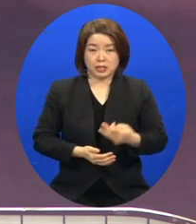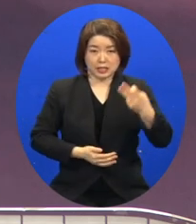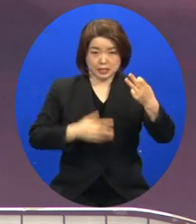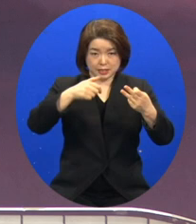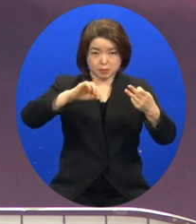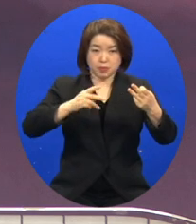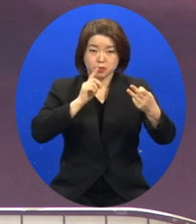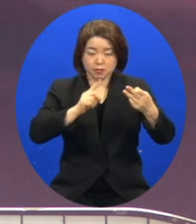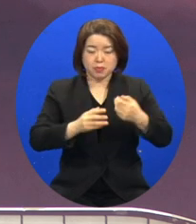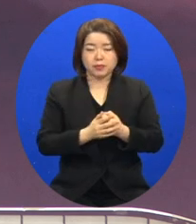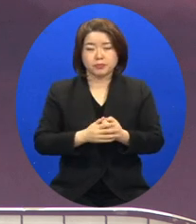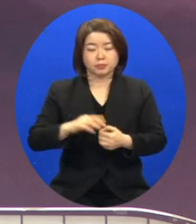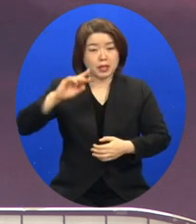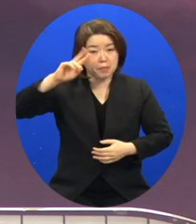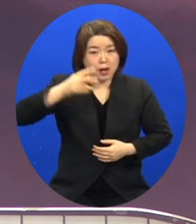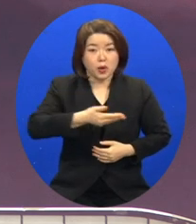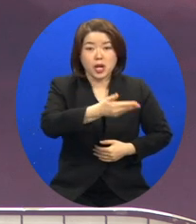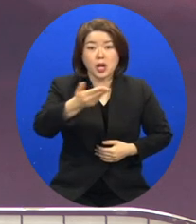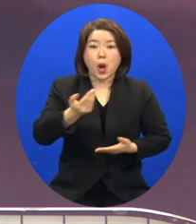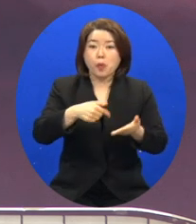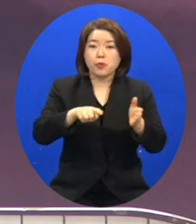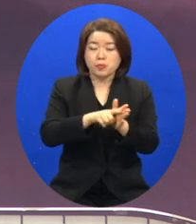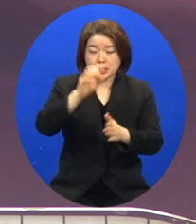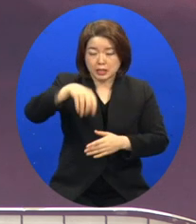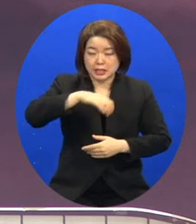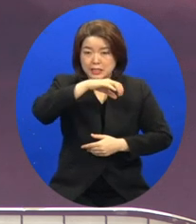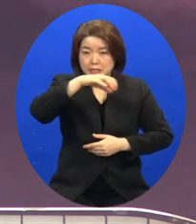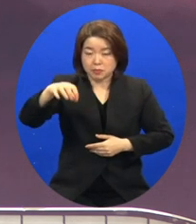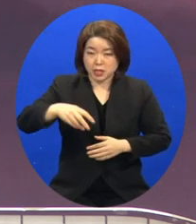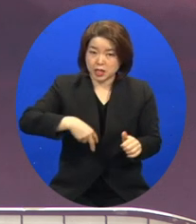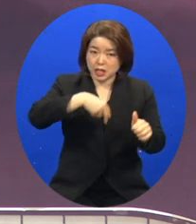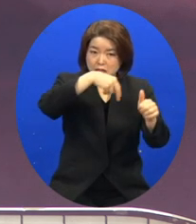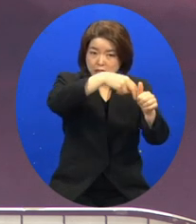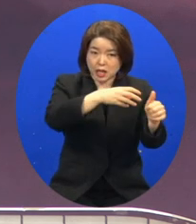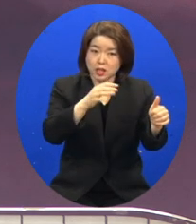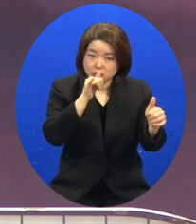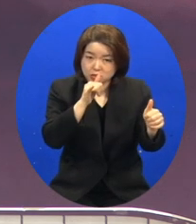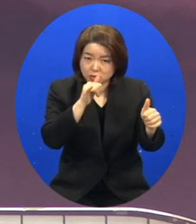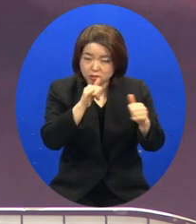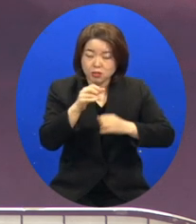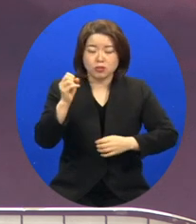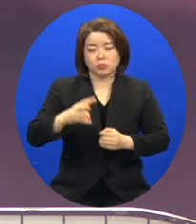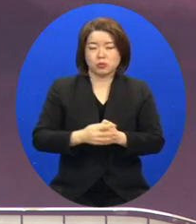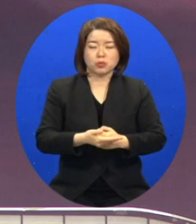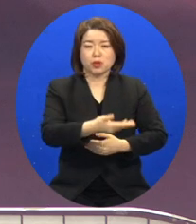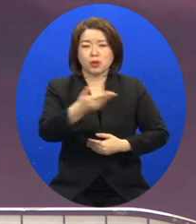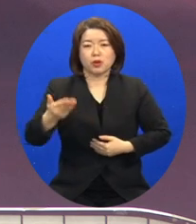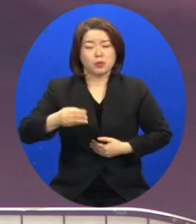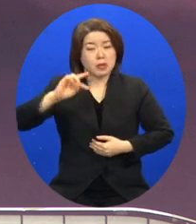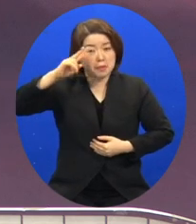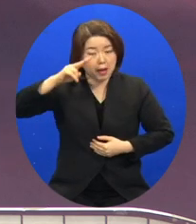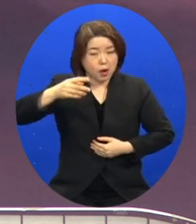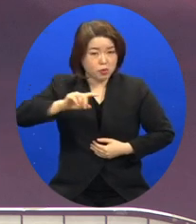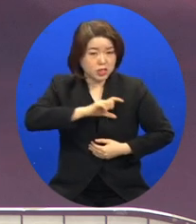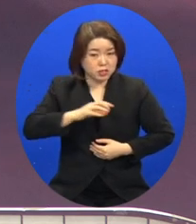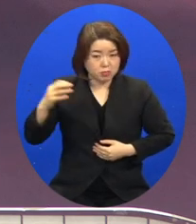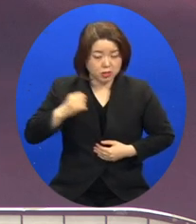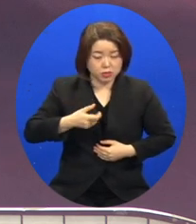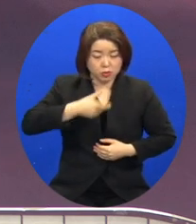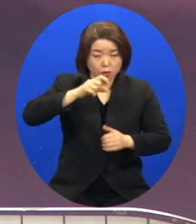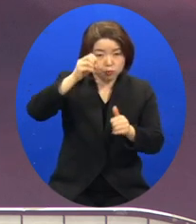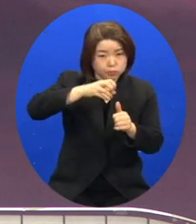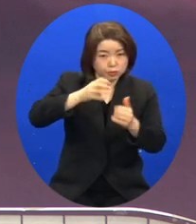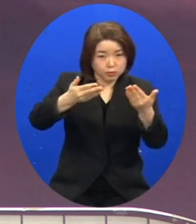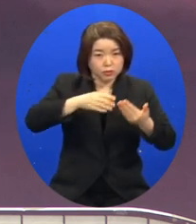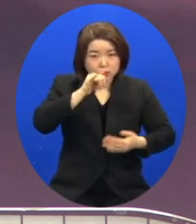바울이 여러분을 위하여 십자가에 달리기 라도 했습니까 또는 여러분이 바울의 이름으로 세례를 받았습니까